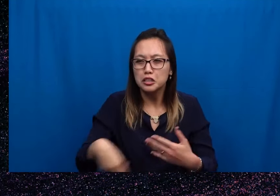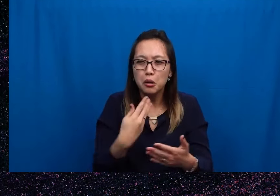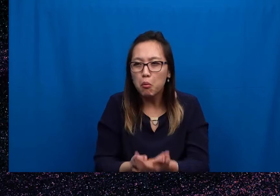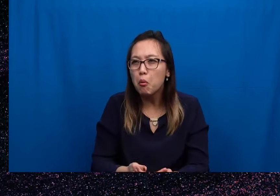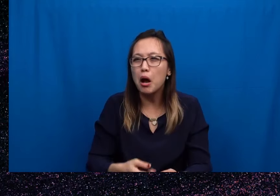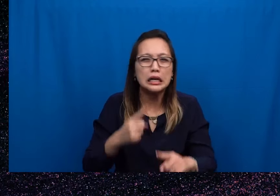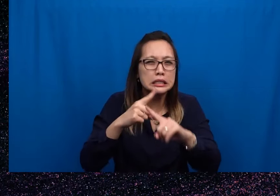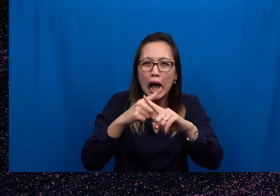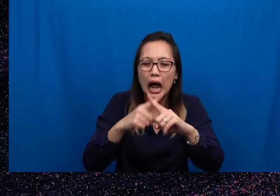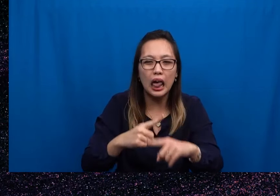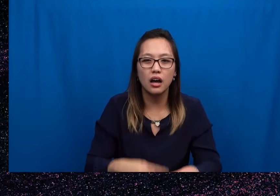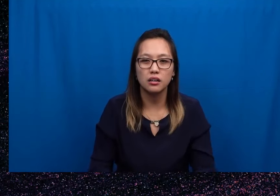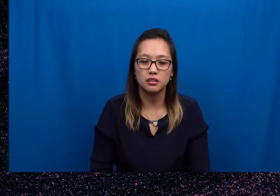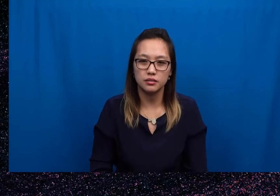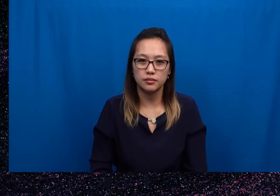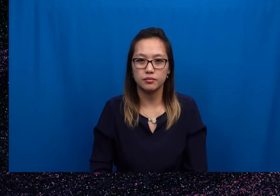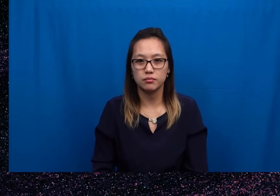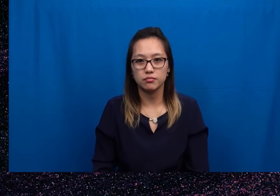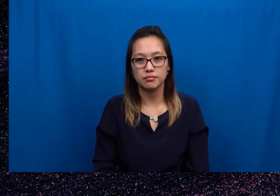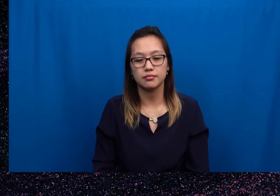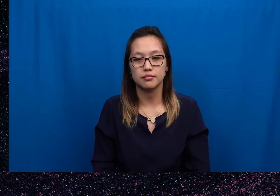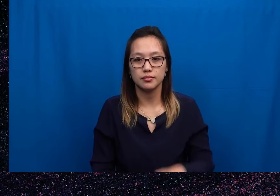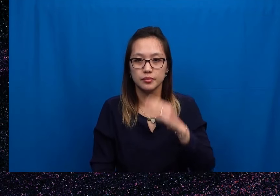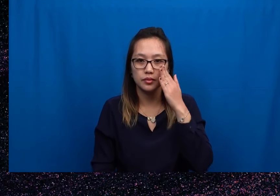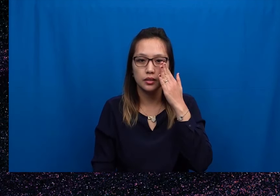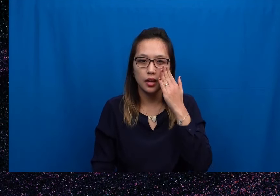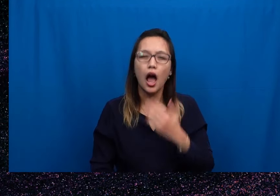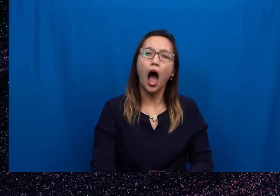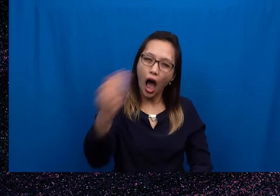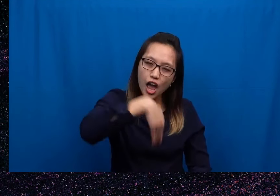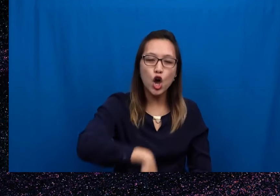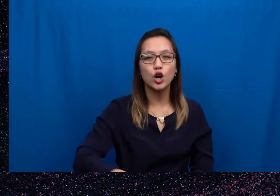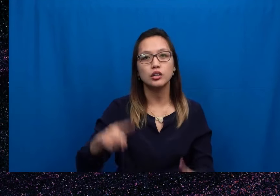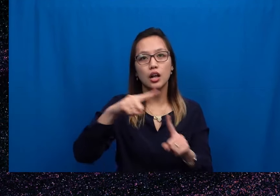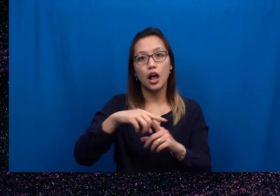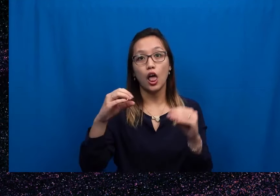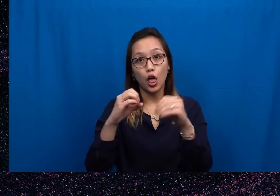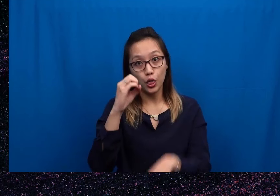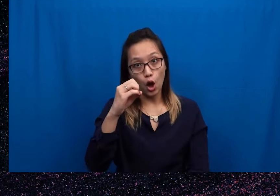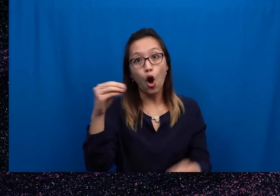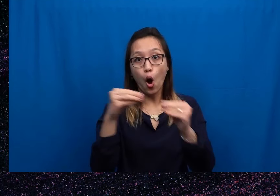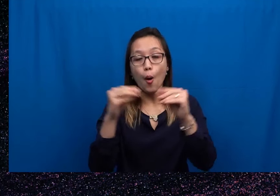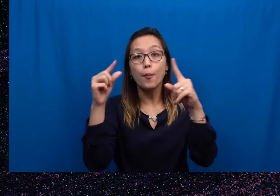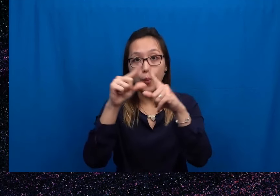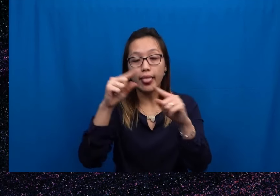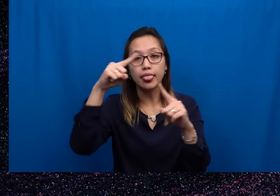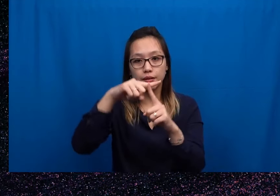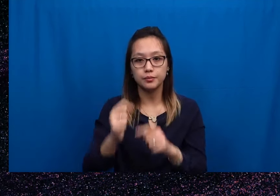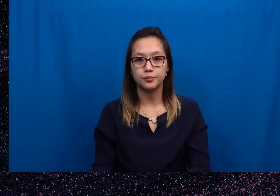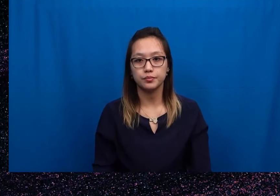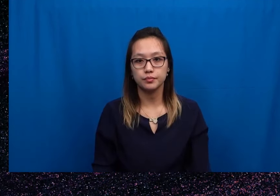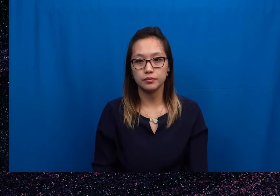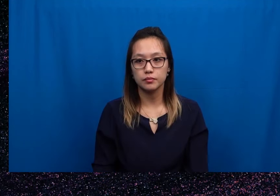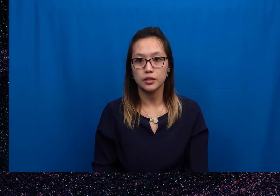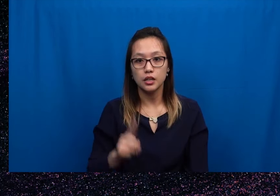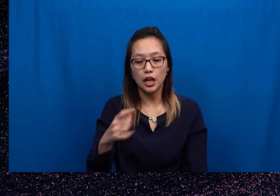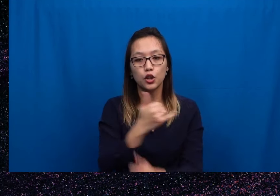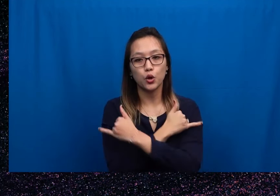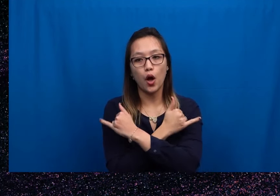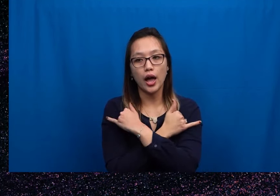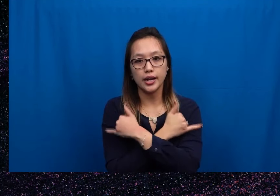Apa yang saudara lakukan sama saudara. Bertobatlah. 1 Yohanes pasal yang pertama ayat yang ke-9